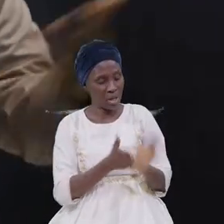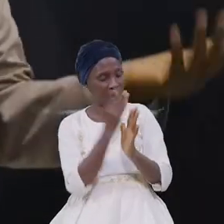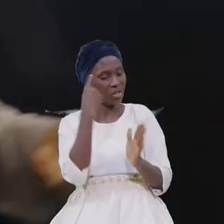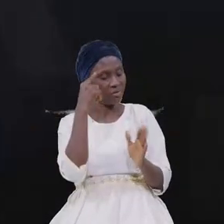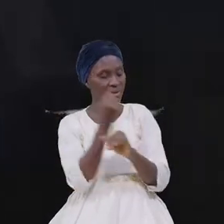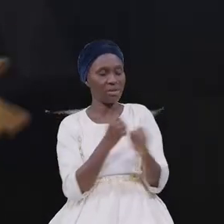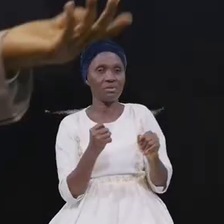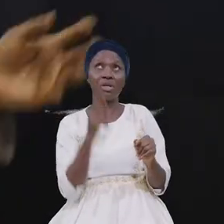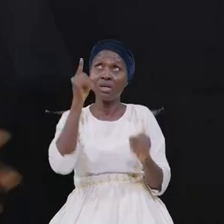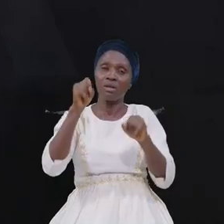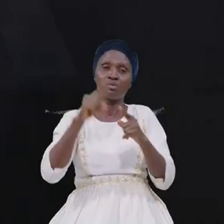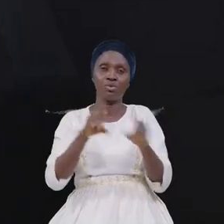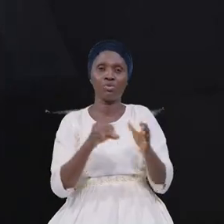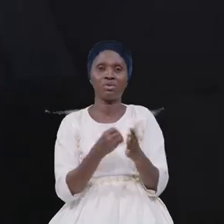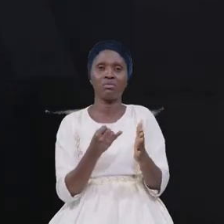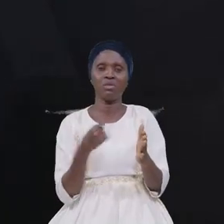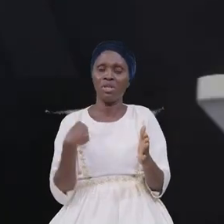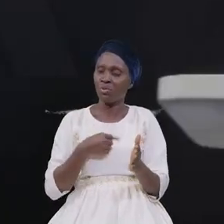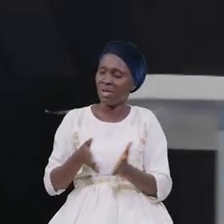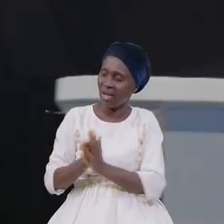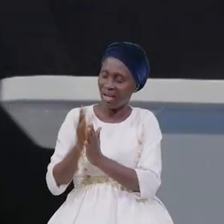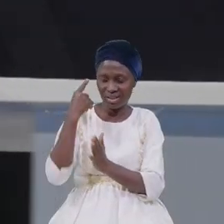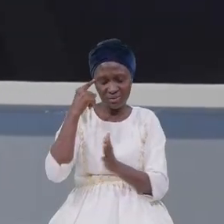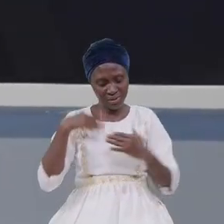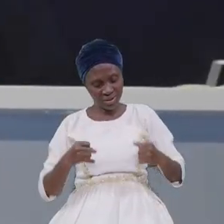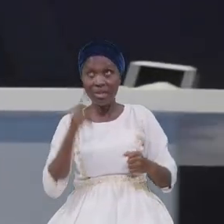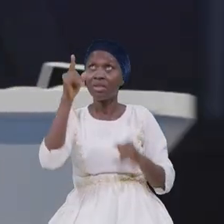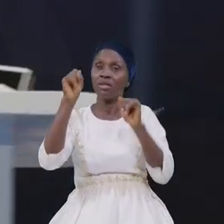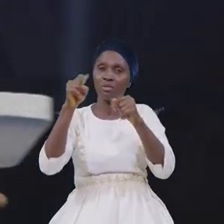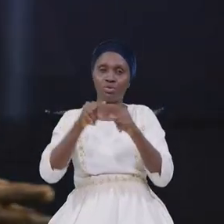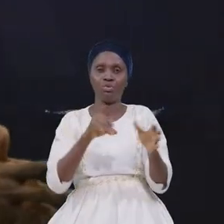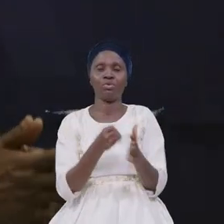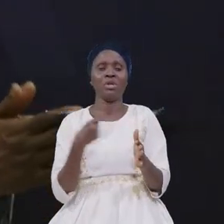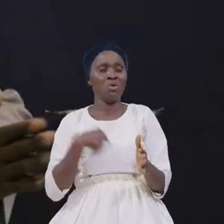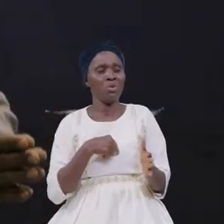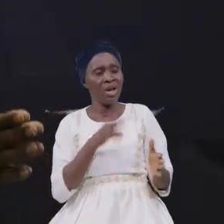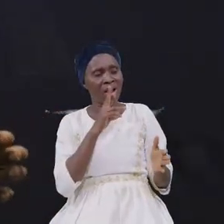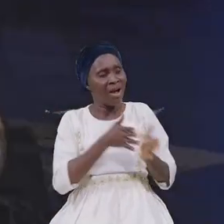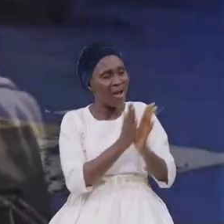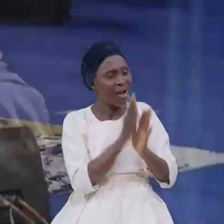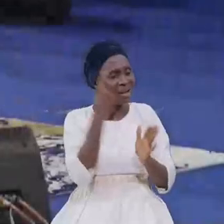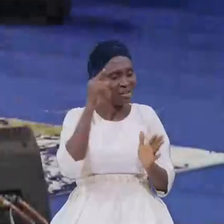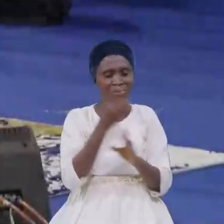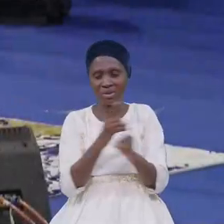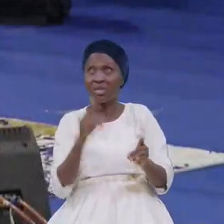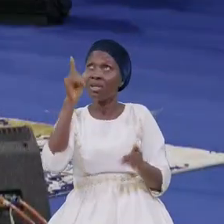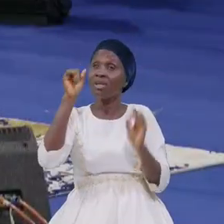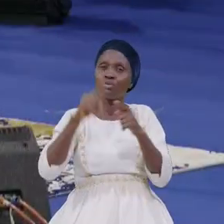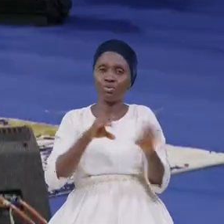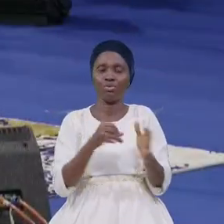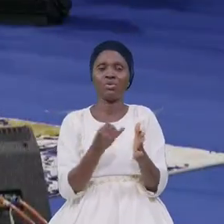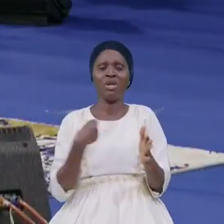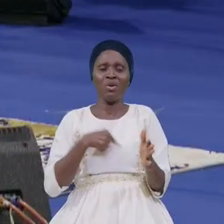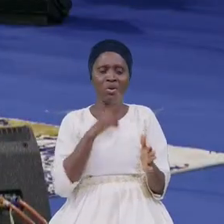peut le faire. Nous demandons la guérison, il est en mesure de le faire. Nous demandons la délivrance, il est en mesure de le faire. Nous demandons